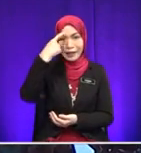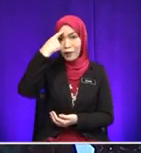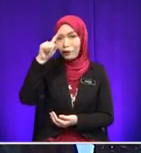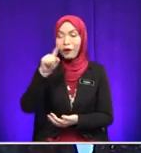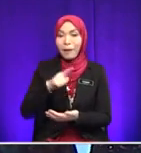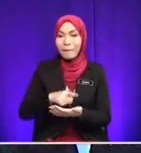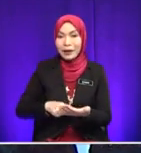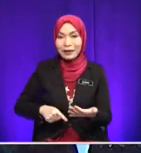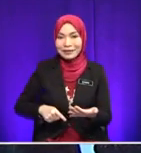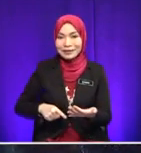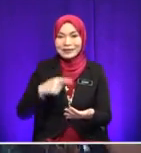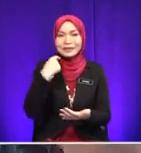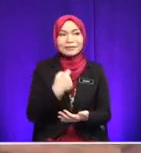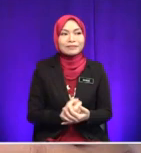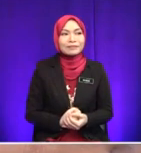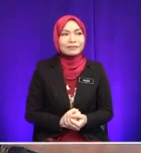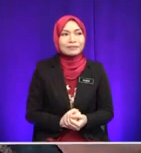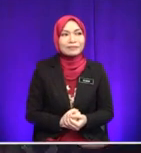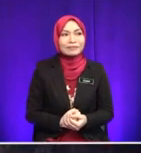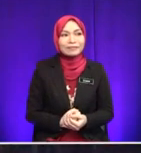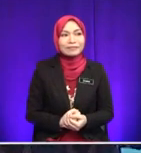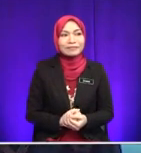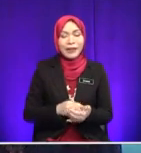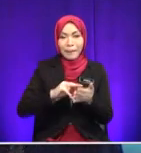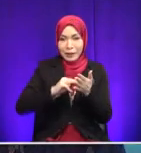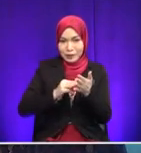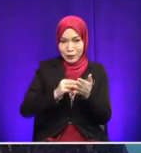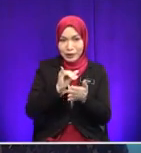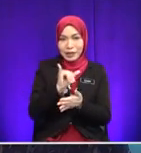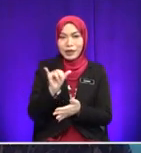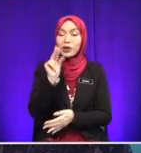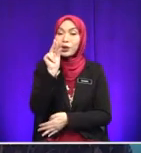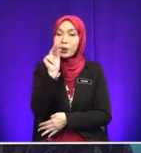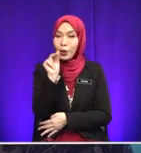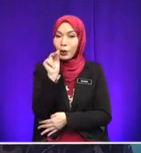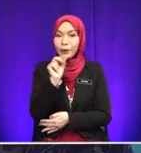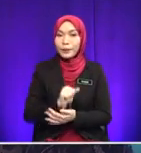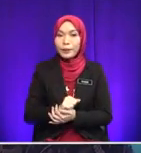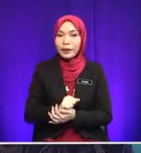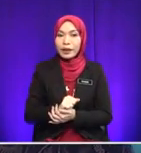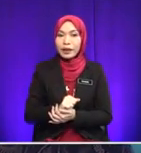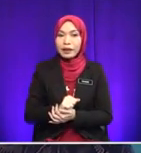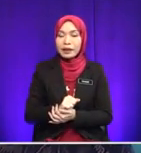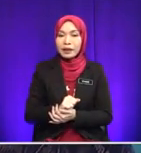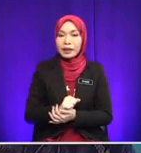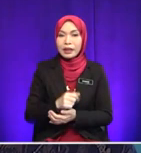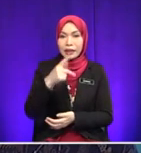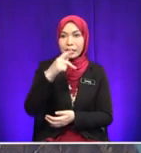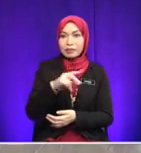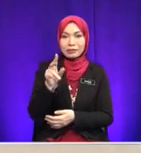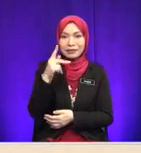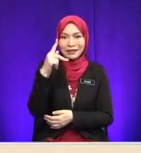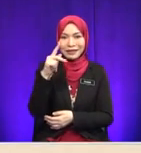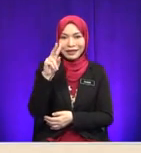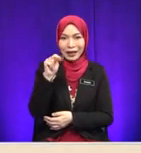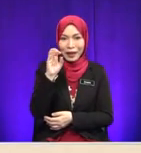Okey, boleh turunkan? Okay. K ini bermaksud apa? No. Yang diketahui. Maksudnya di sini,